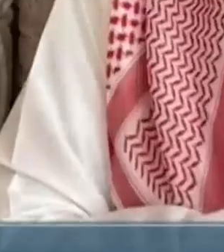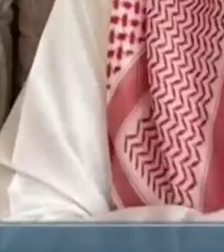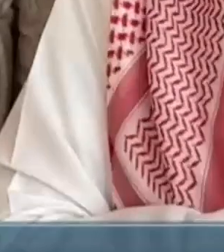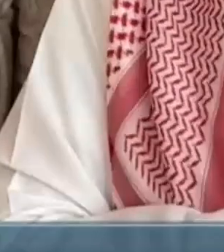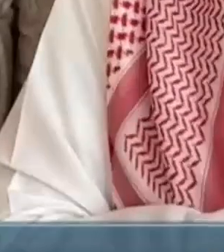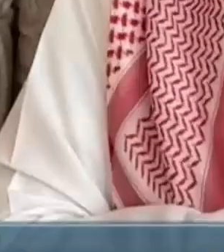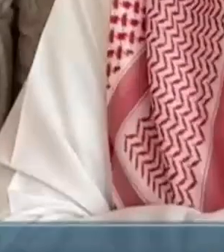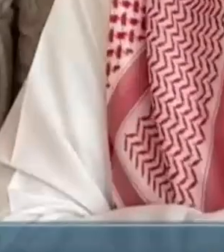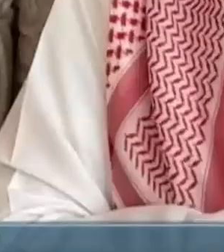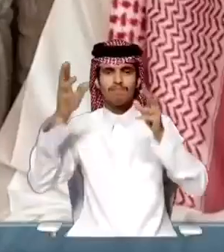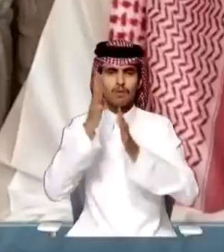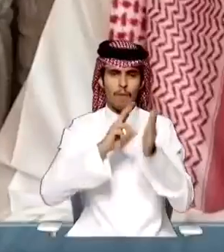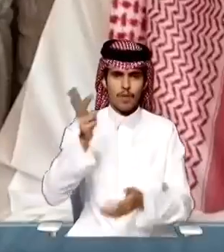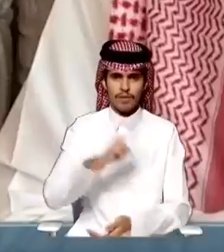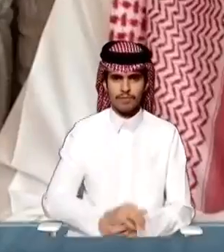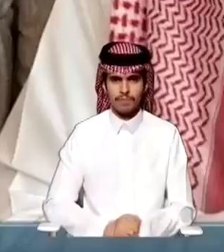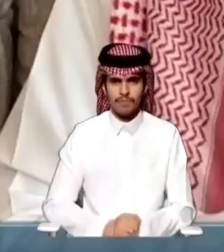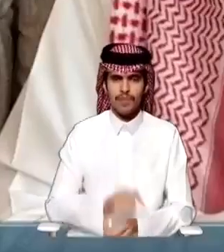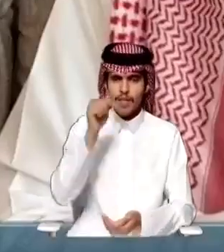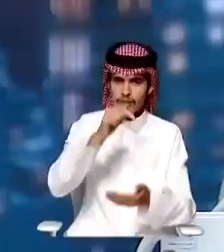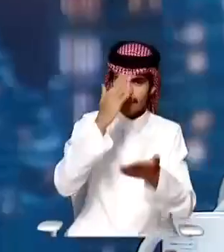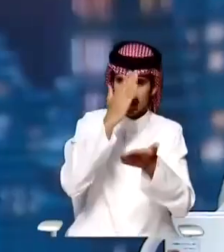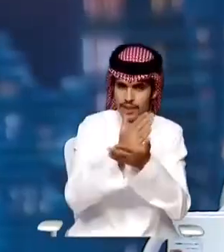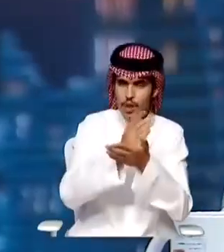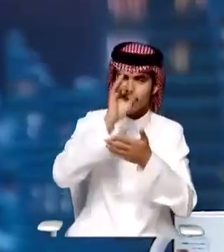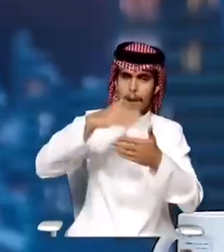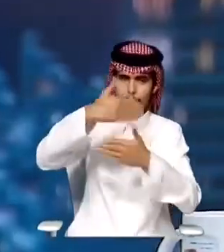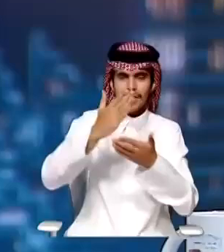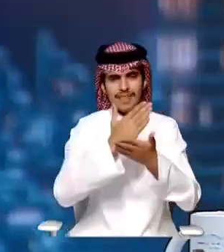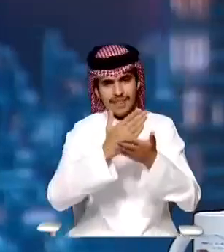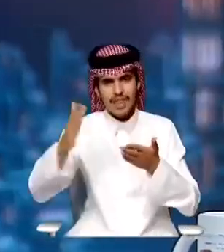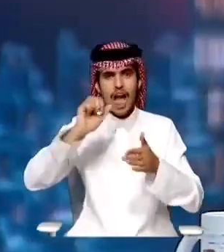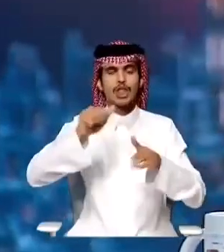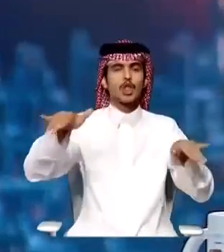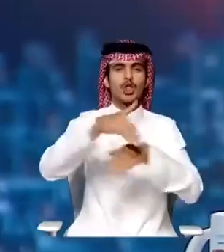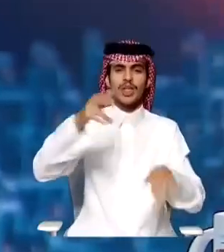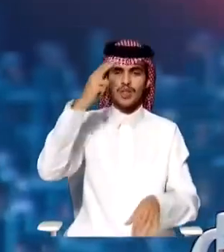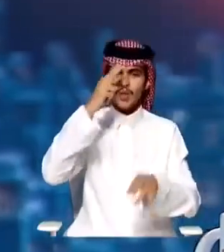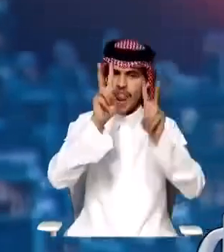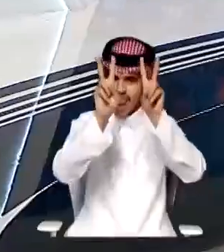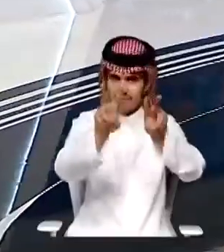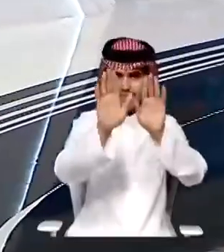منطقه لمنطقه طيب فاصل نكمل بعد ما تبقى من برنامج الشارع السعودي فابقوا